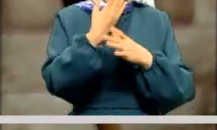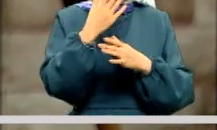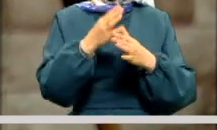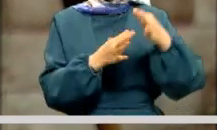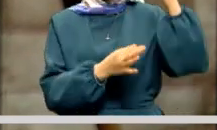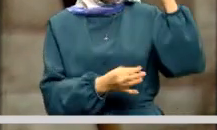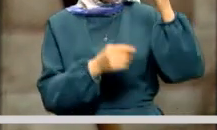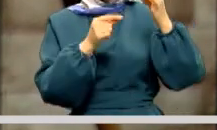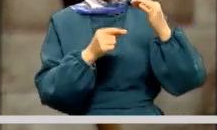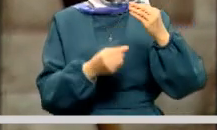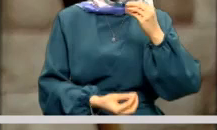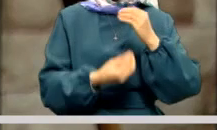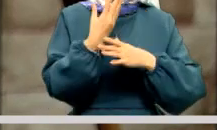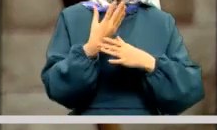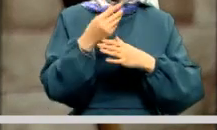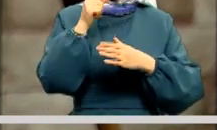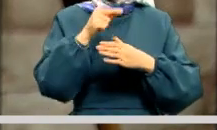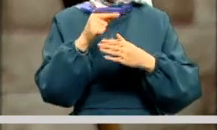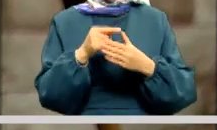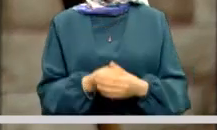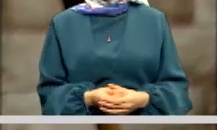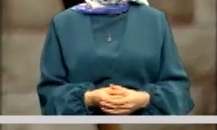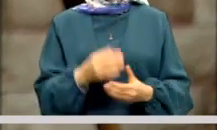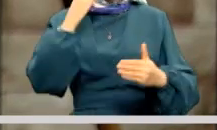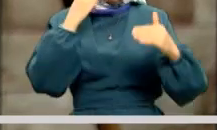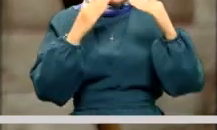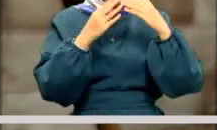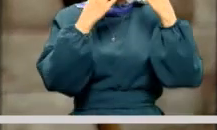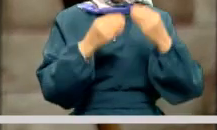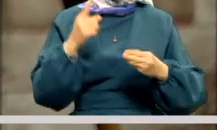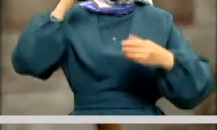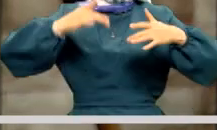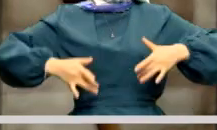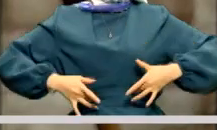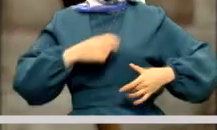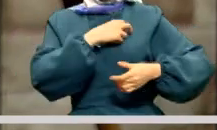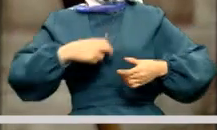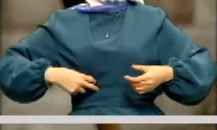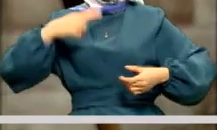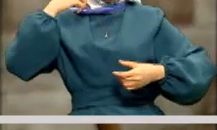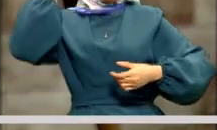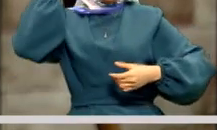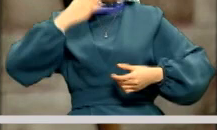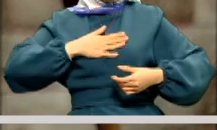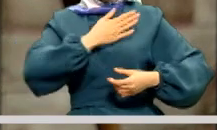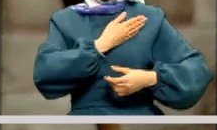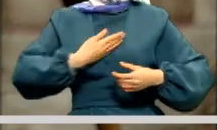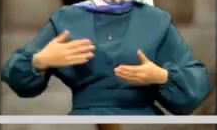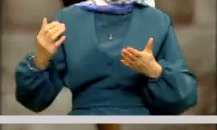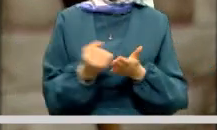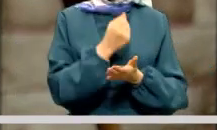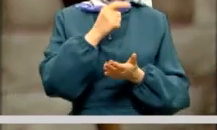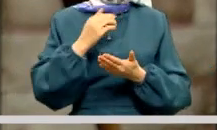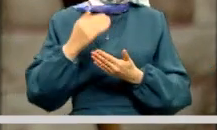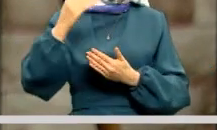bu fıtratını yani Allah'ın rızasını peygamberin sevgisini kazanacağı şekilde eğitmek